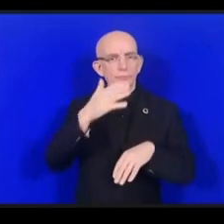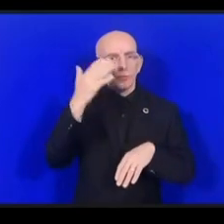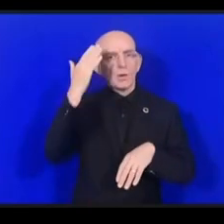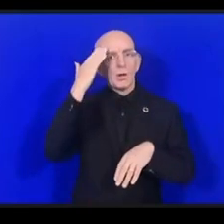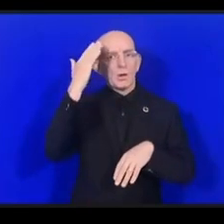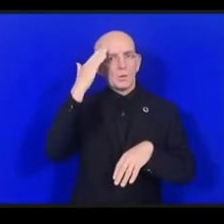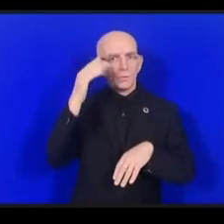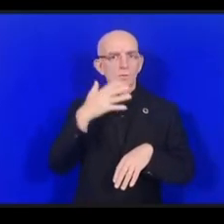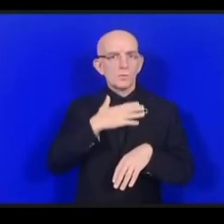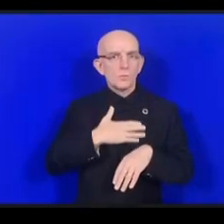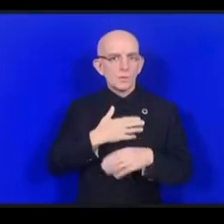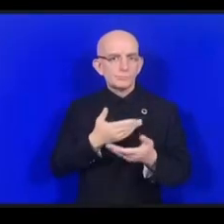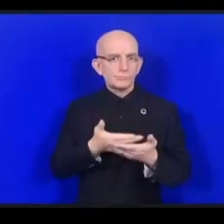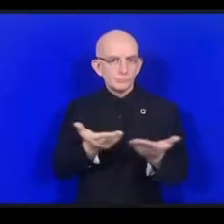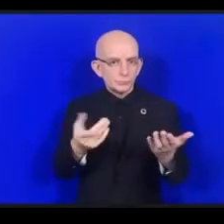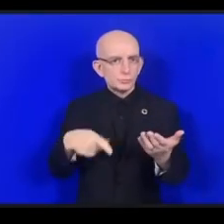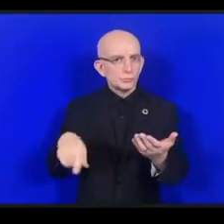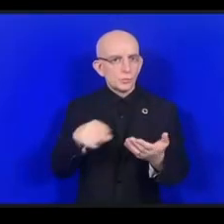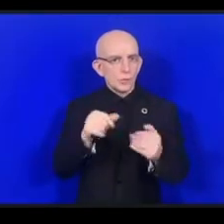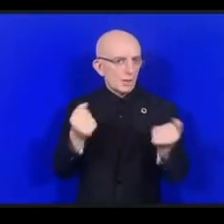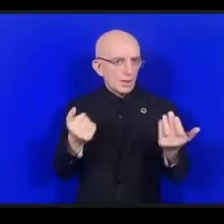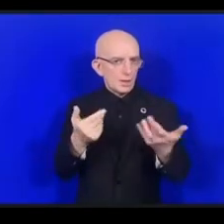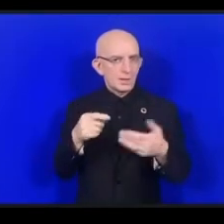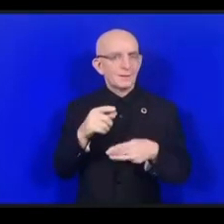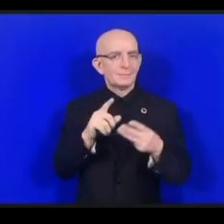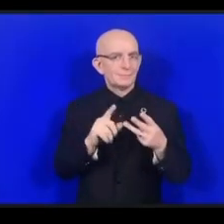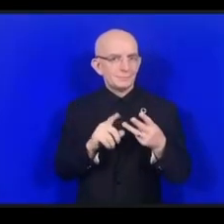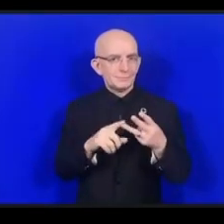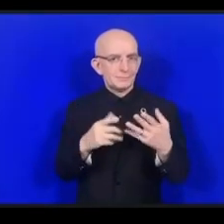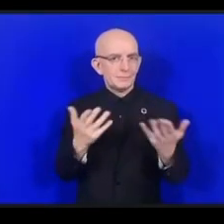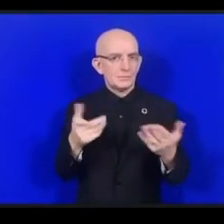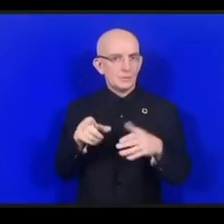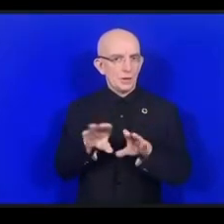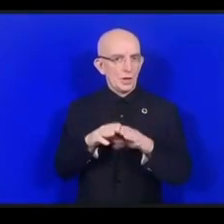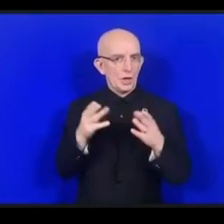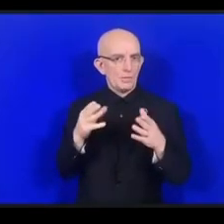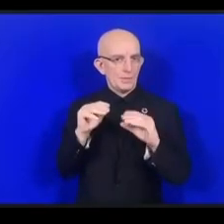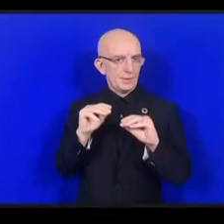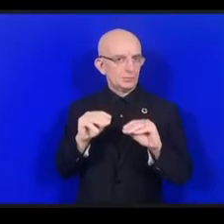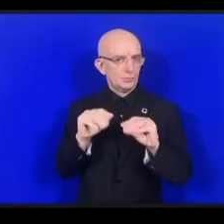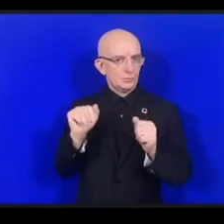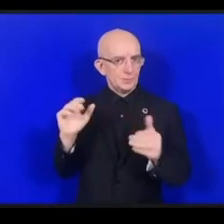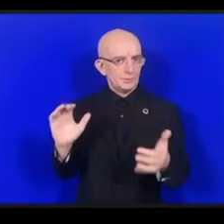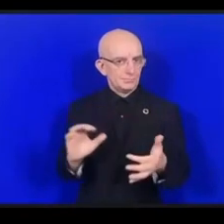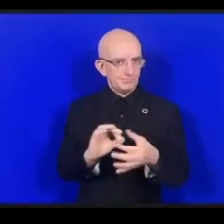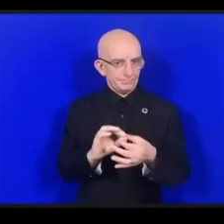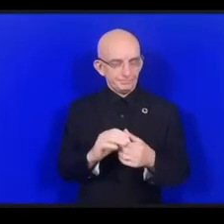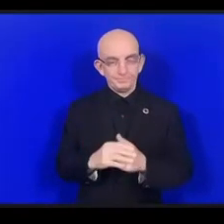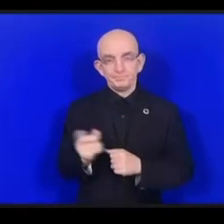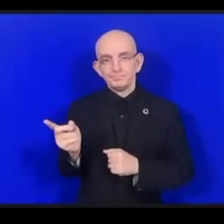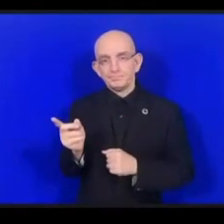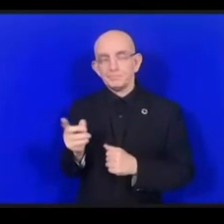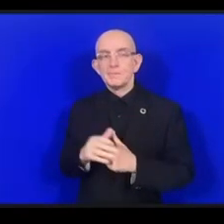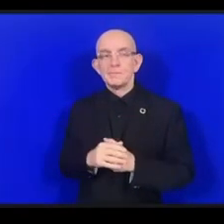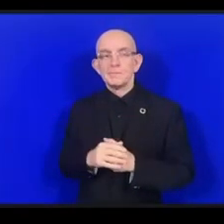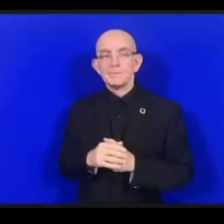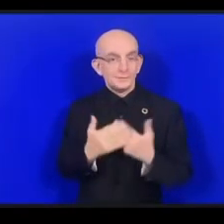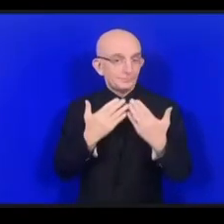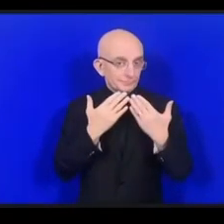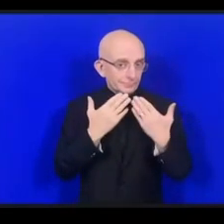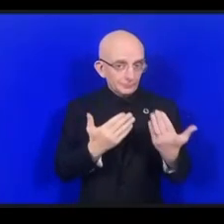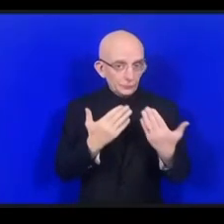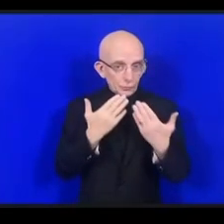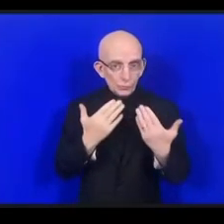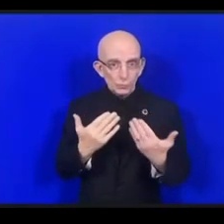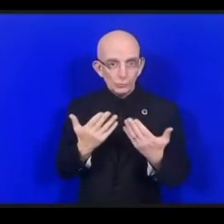或是加速 SDG 的实现，保护人权。非常感谢啊，感谢邀请我参会。我想要